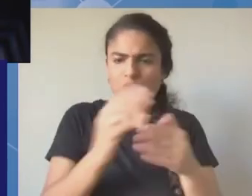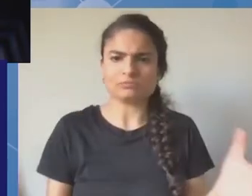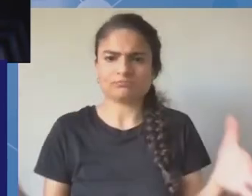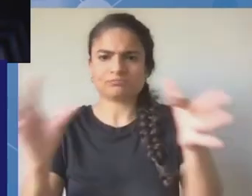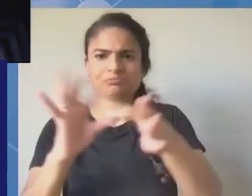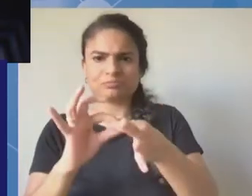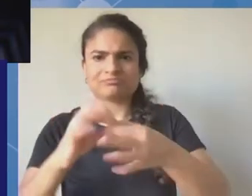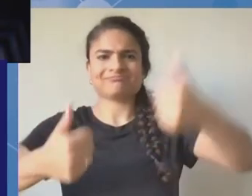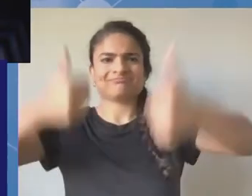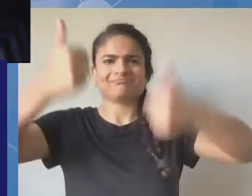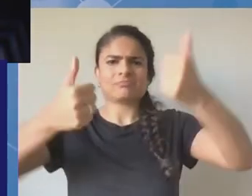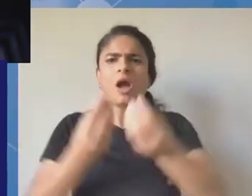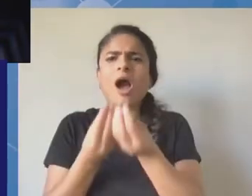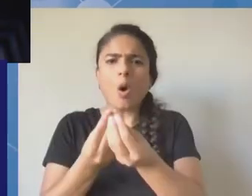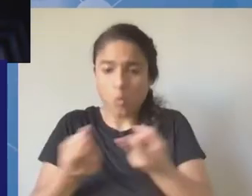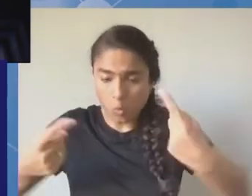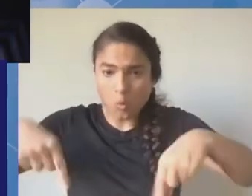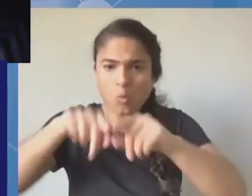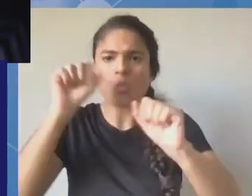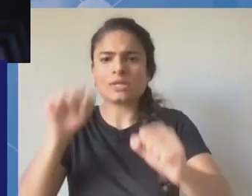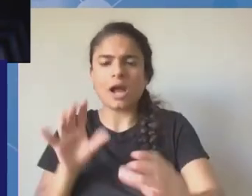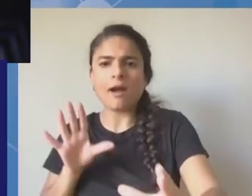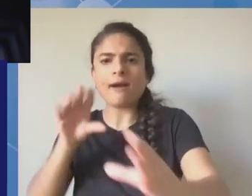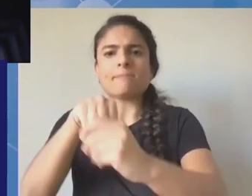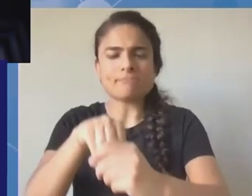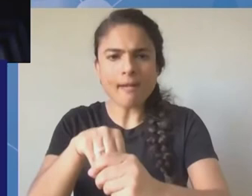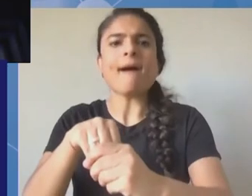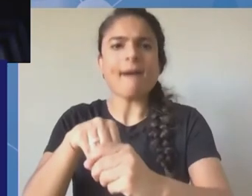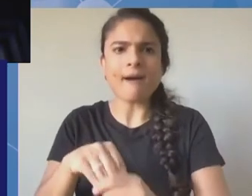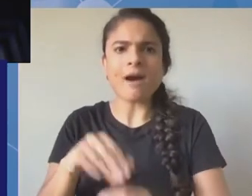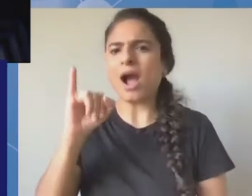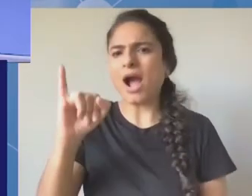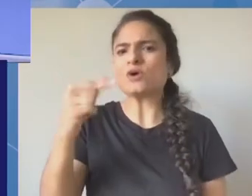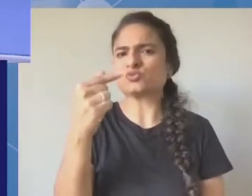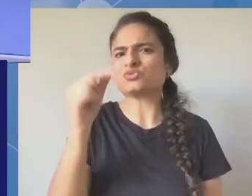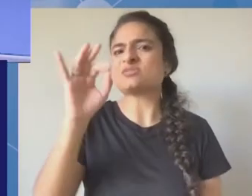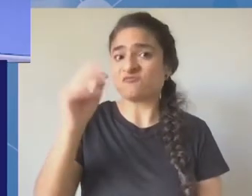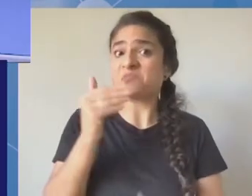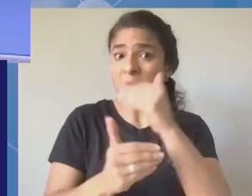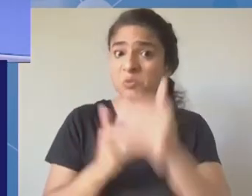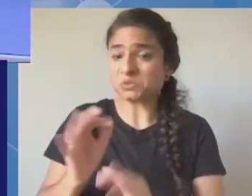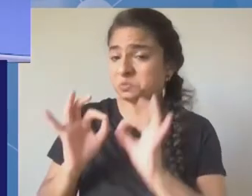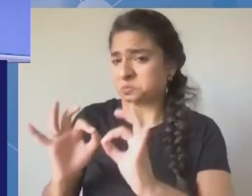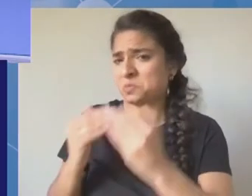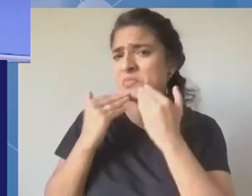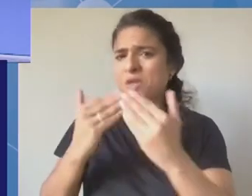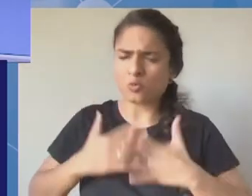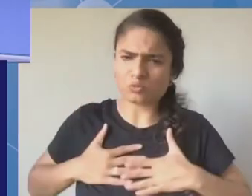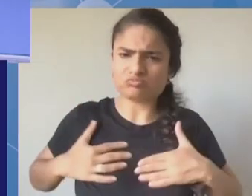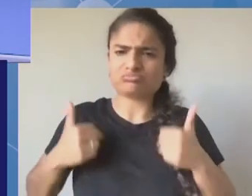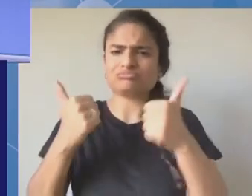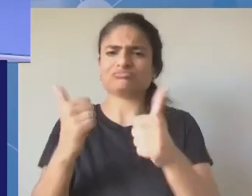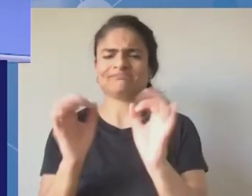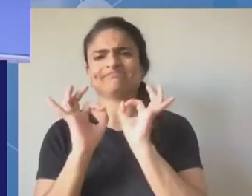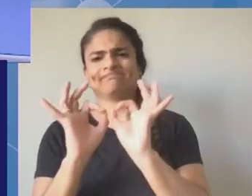这些有一些信息，我们可以传达这样的信息。 我们在这里所做的这个内容可以传